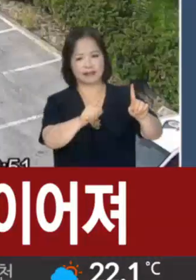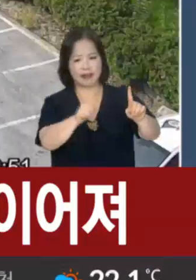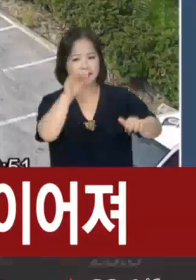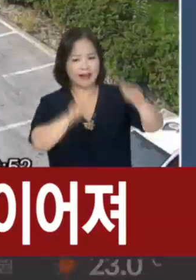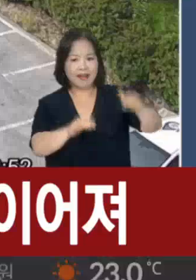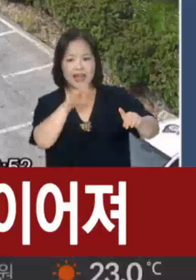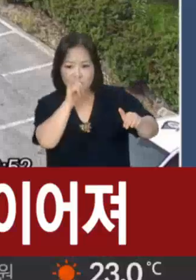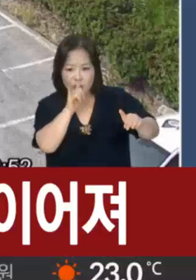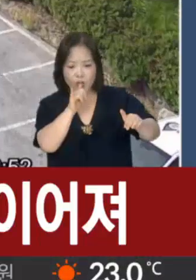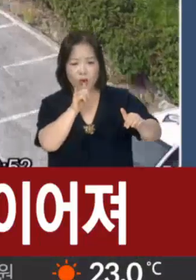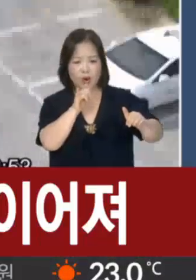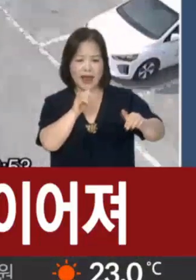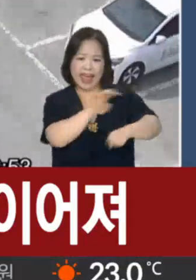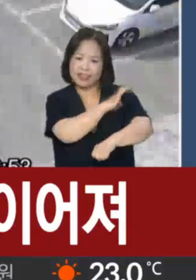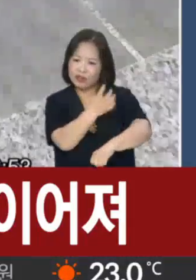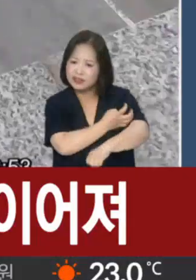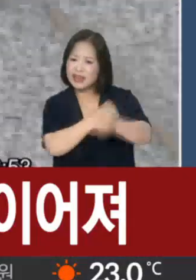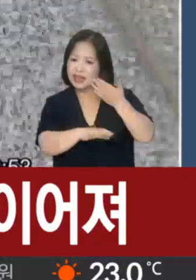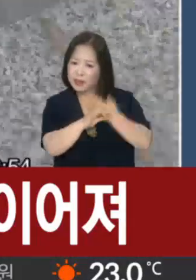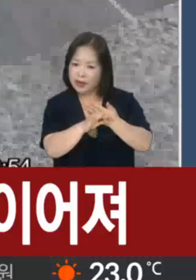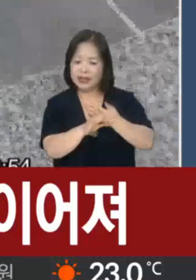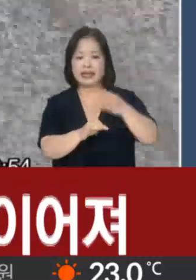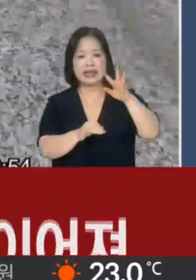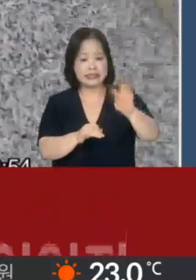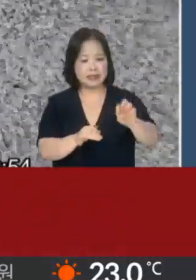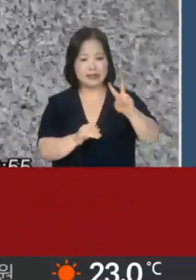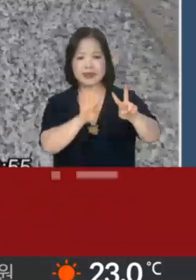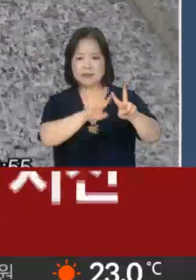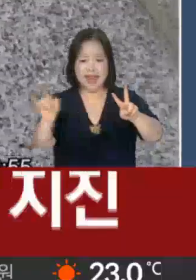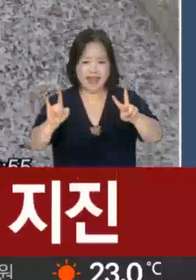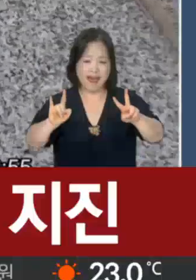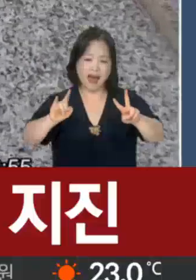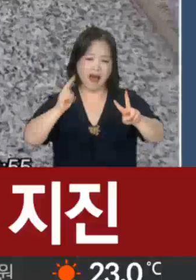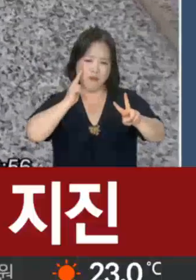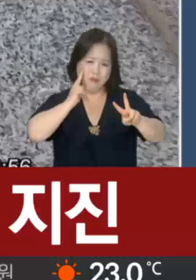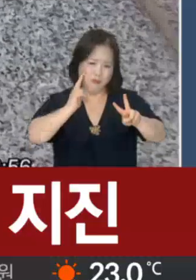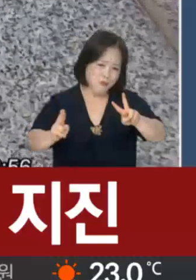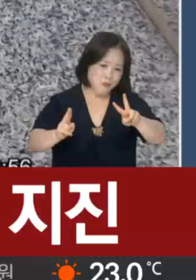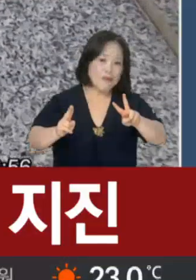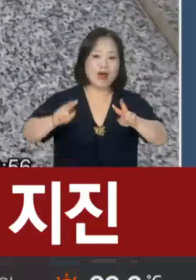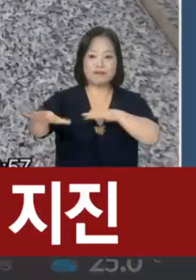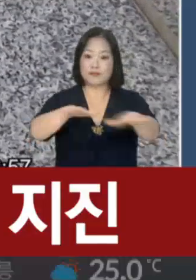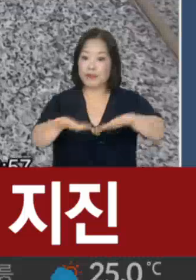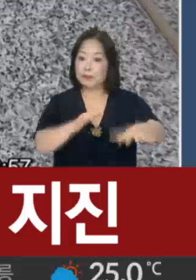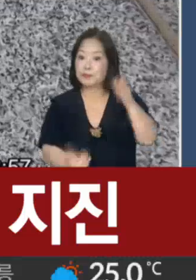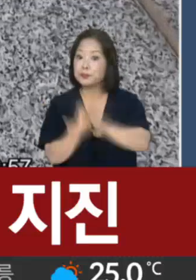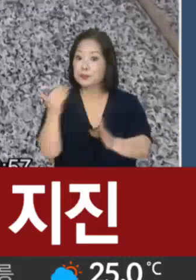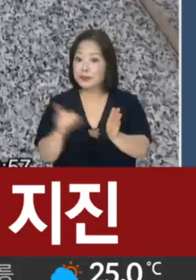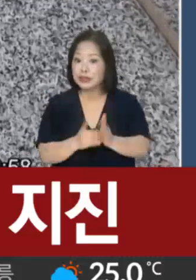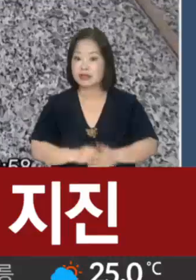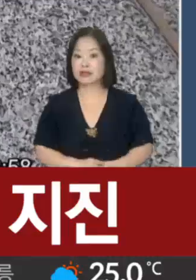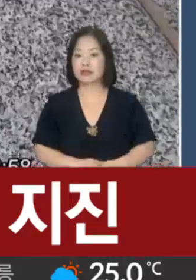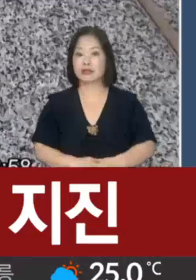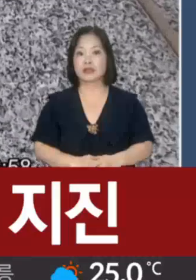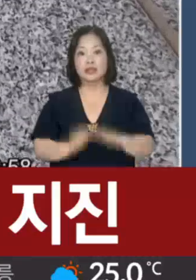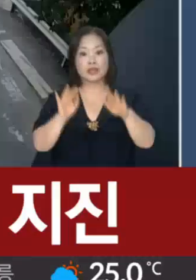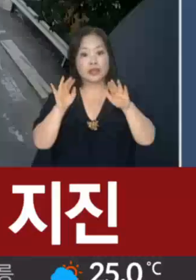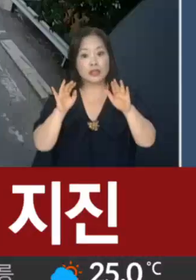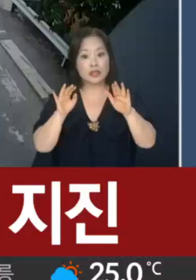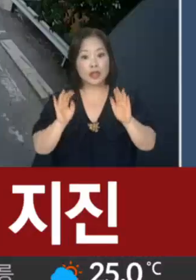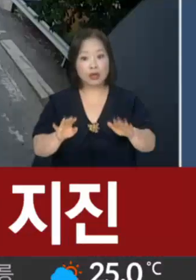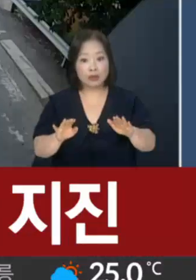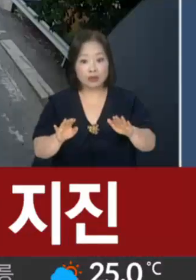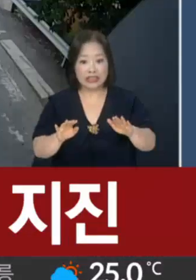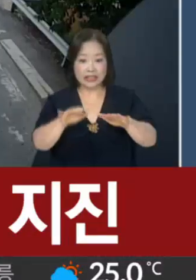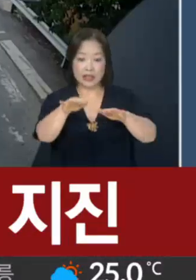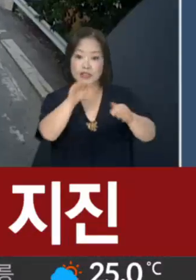뭐 에너지로 따지면 약 한 32배 더 강한 예. 이런 에너지라고 볼 수가 있겠고요. 그리고 이제 이